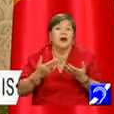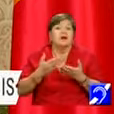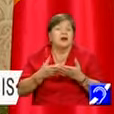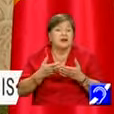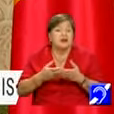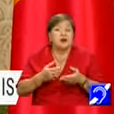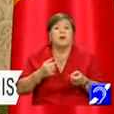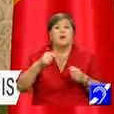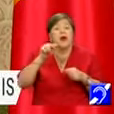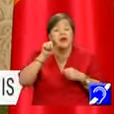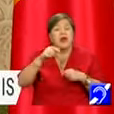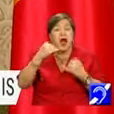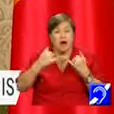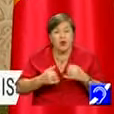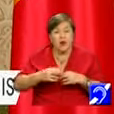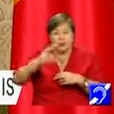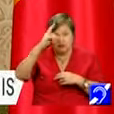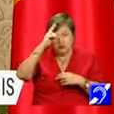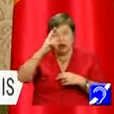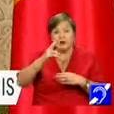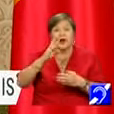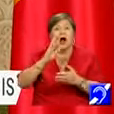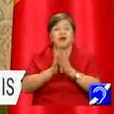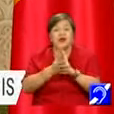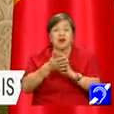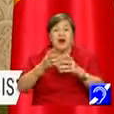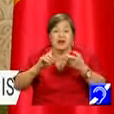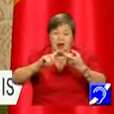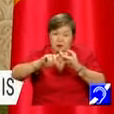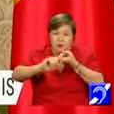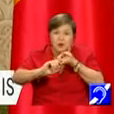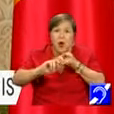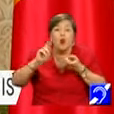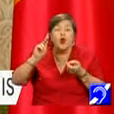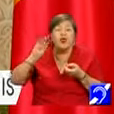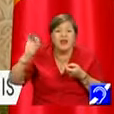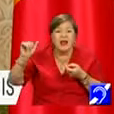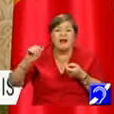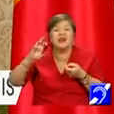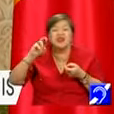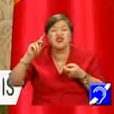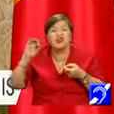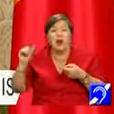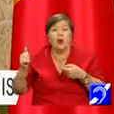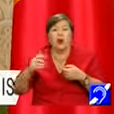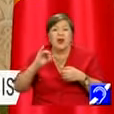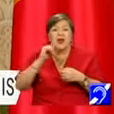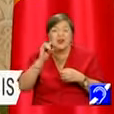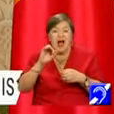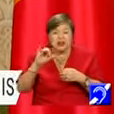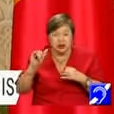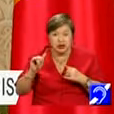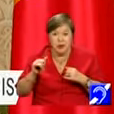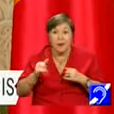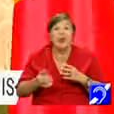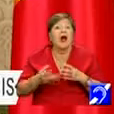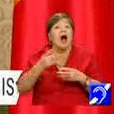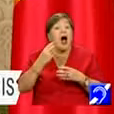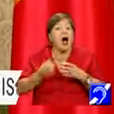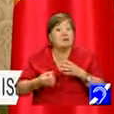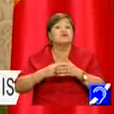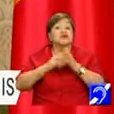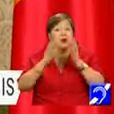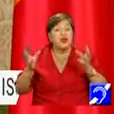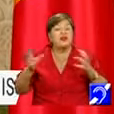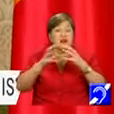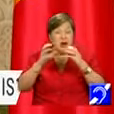salutăm finalizarea gazoductului Iași-Ungheni-Chișinău. De la 1 octombrie, acesta a devenit funcțional. Un